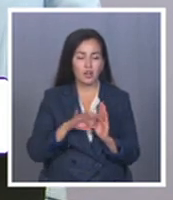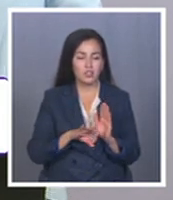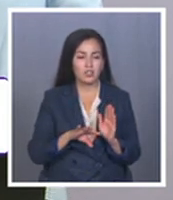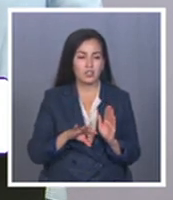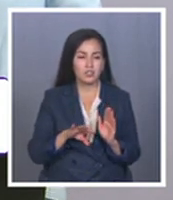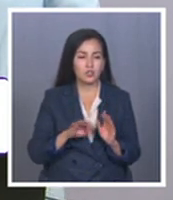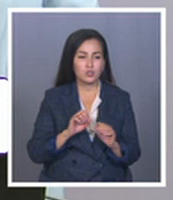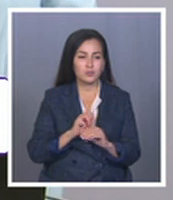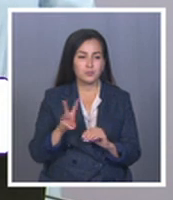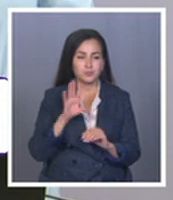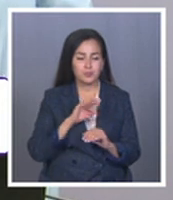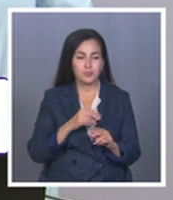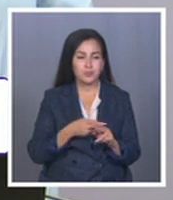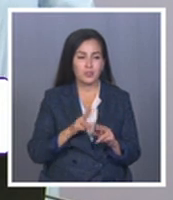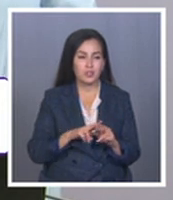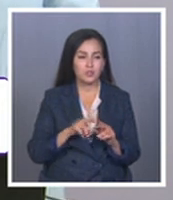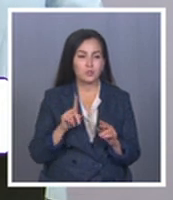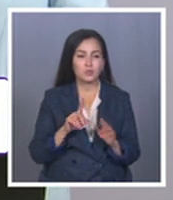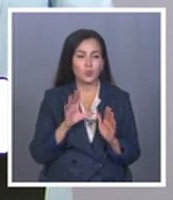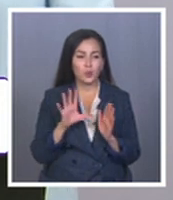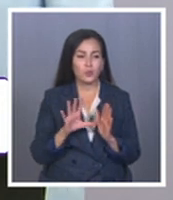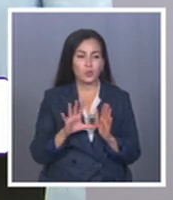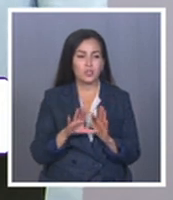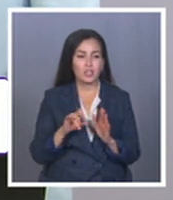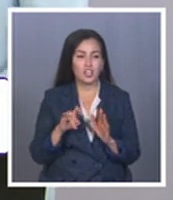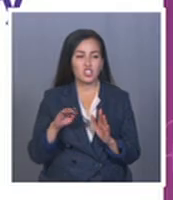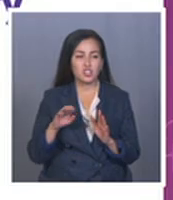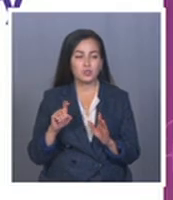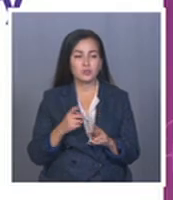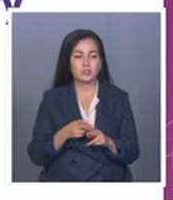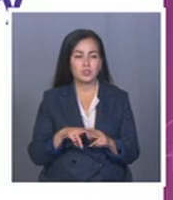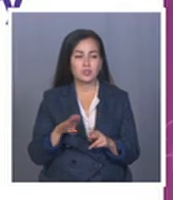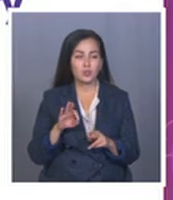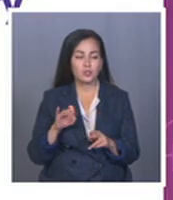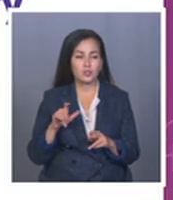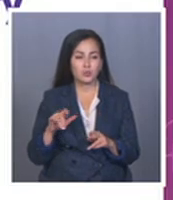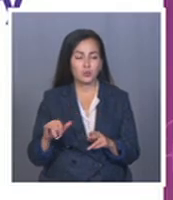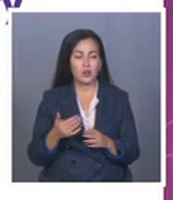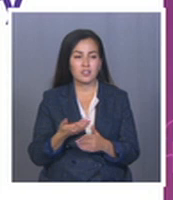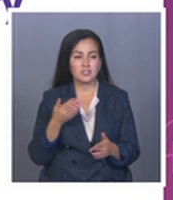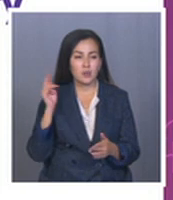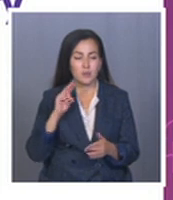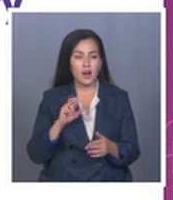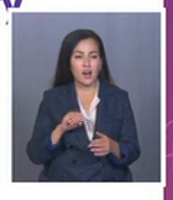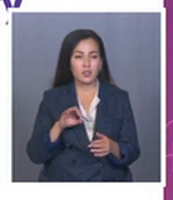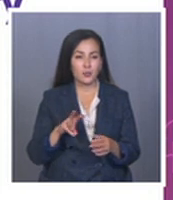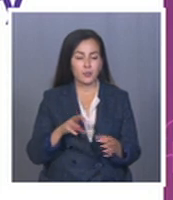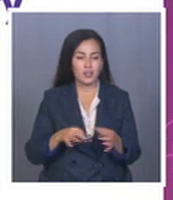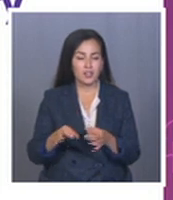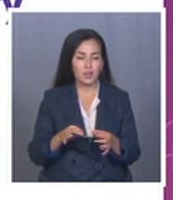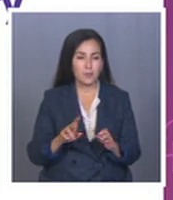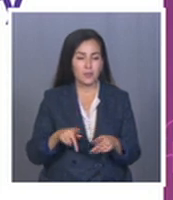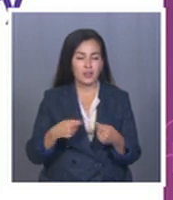Сондықтан тотығу дәрежесі не екендігімен танысайық. Алдыңғы сабақта Атомдар электрондарын беріп,